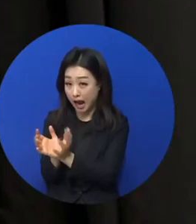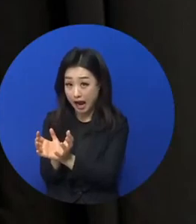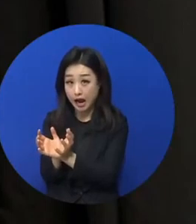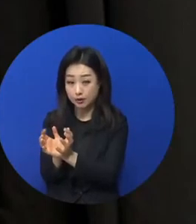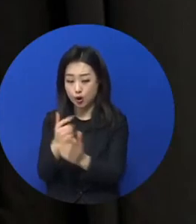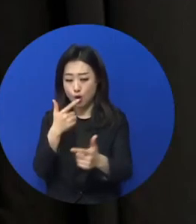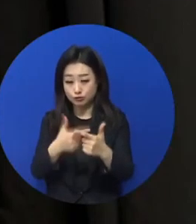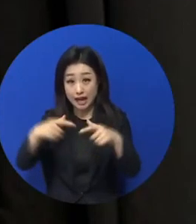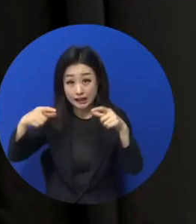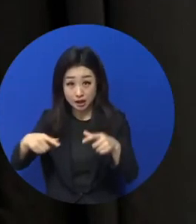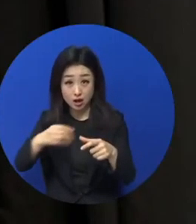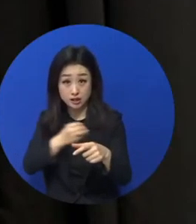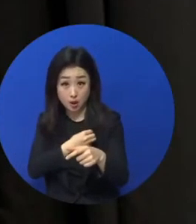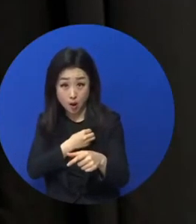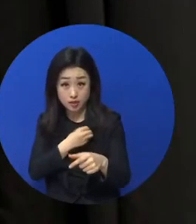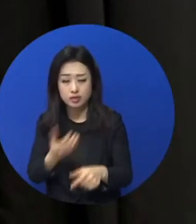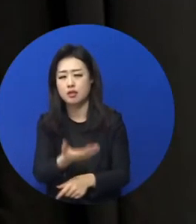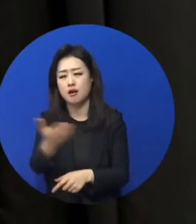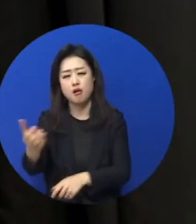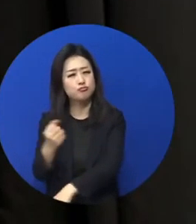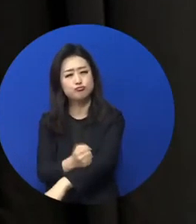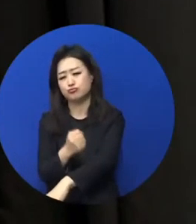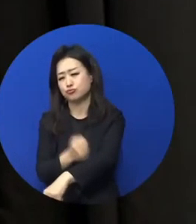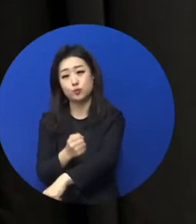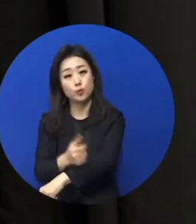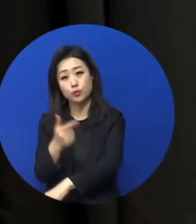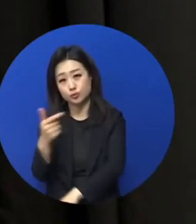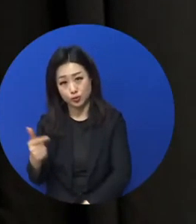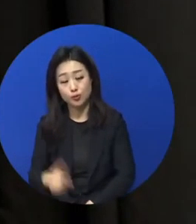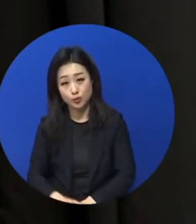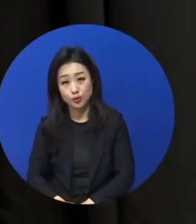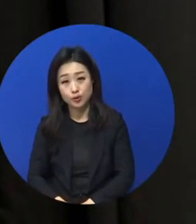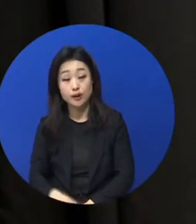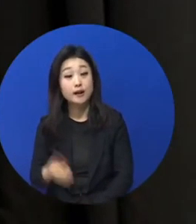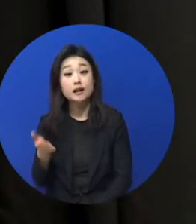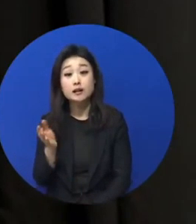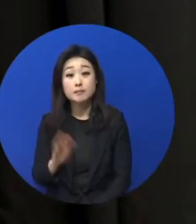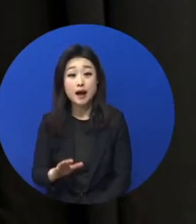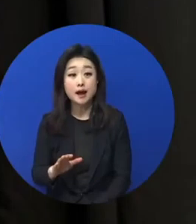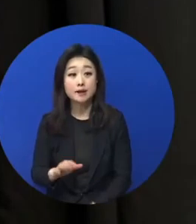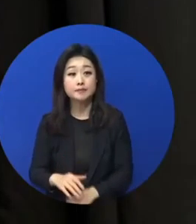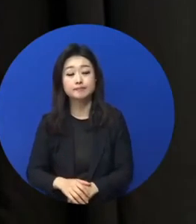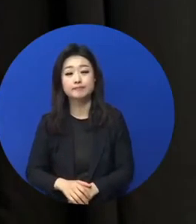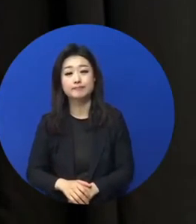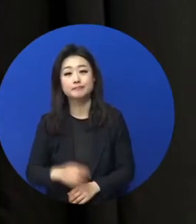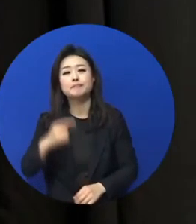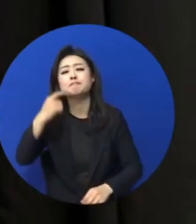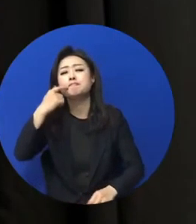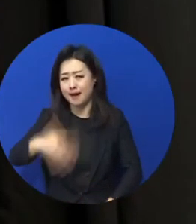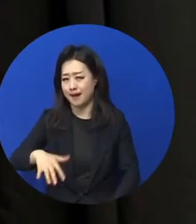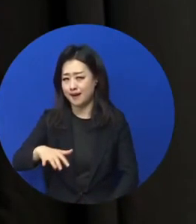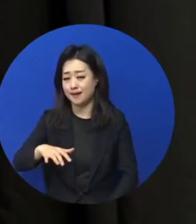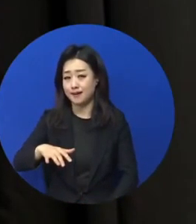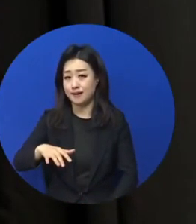정권 정말 많은 일을 해냈습니다. 하지만 완성품인가요?